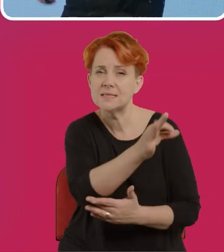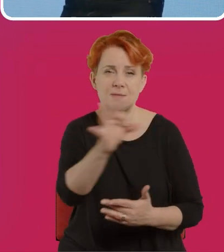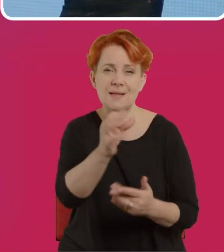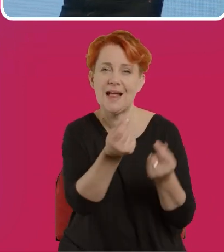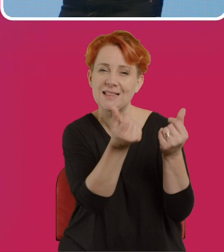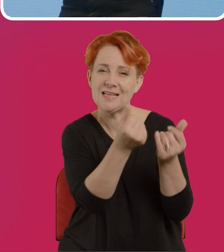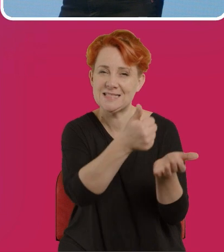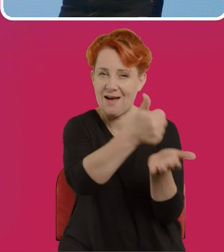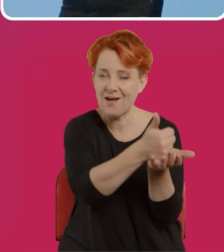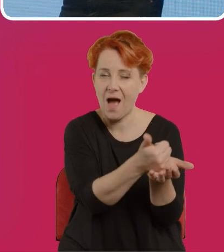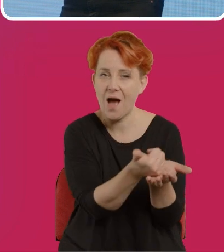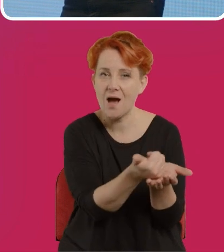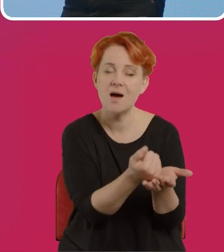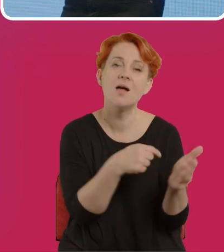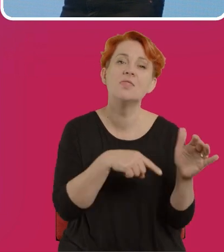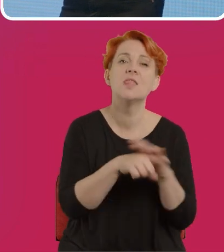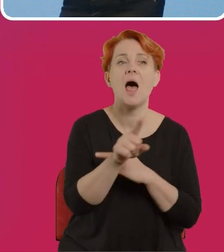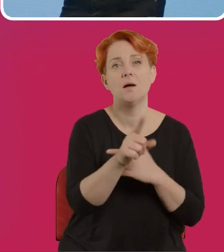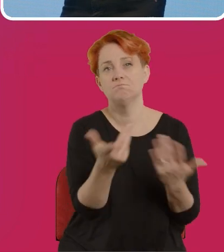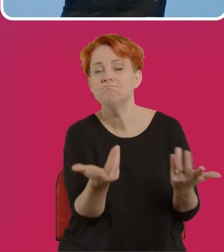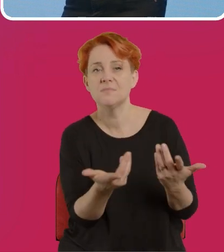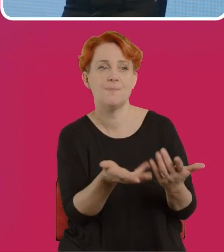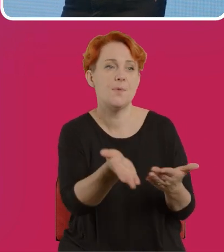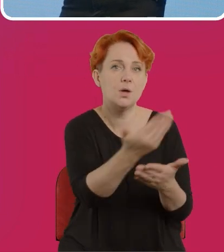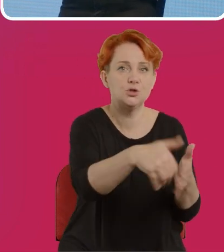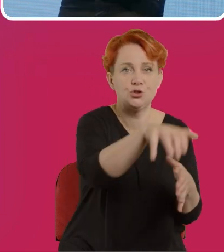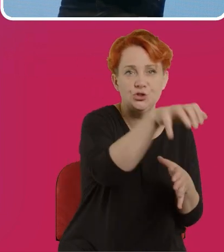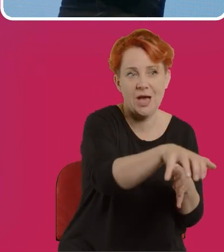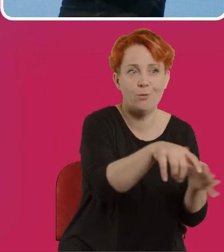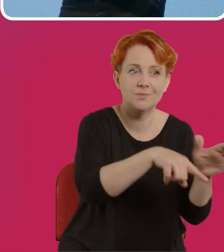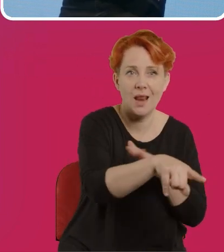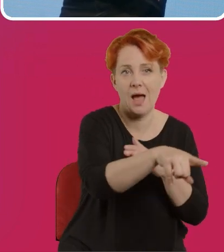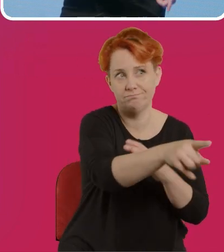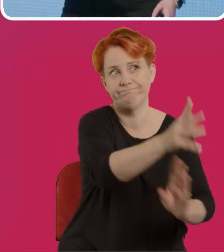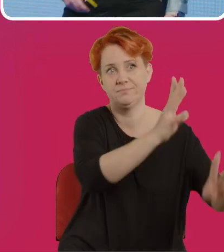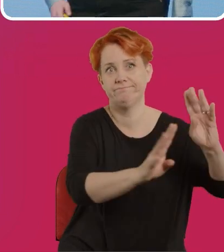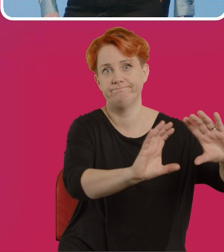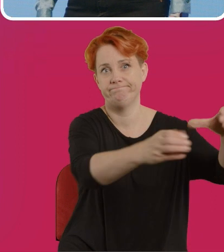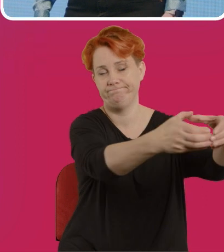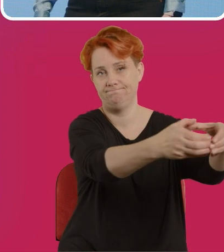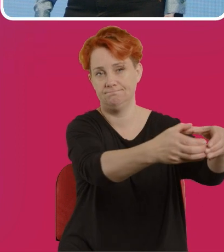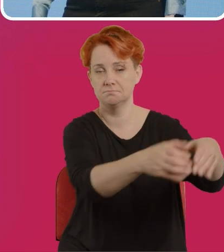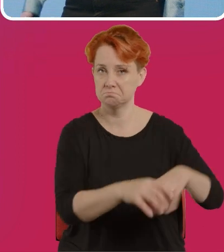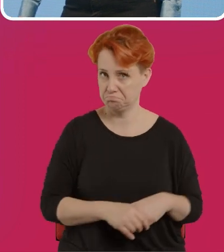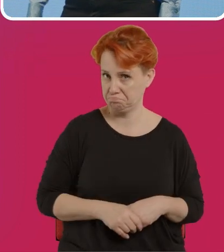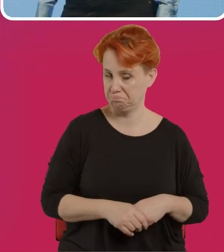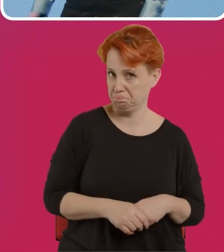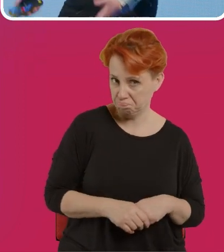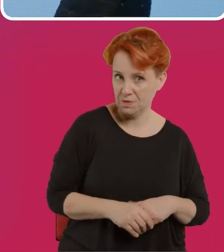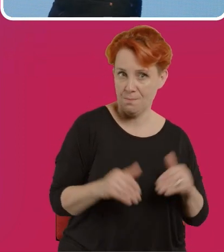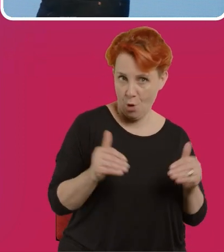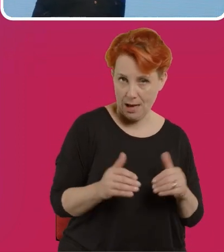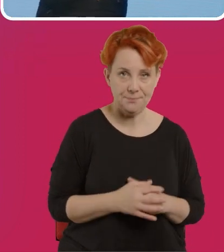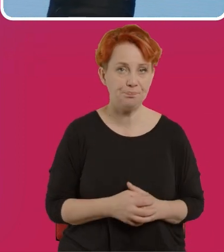stawki dla jakiegoś tam obszaru, dla tego i tego segmentu klientów. W sumie tak. Potem